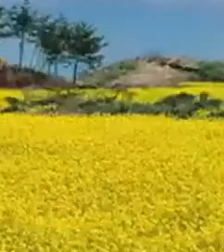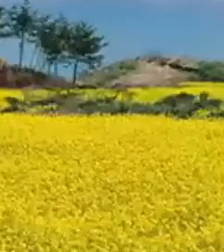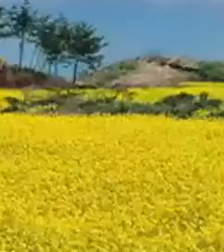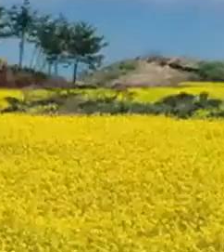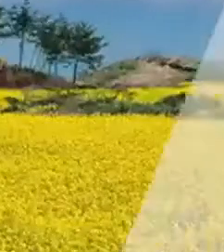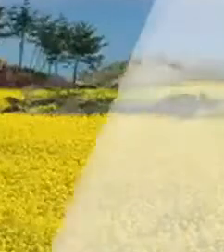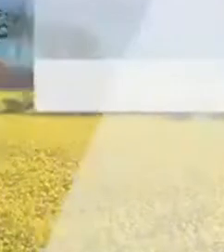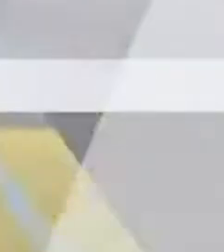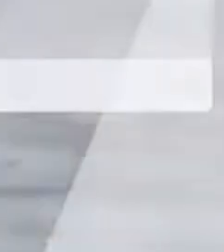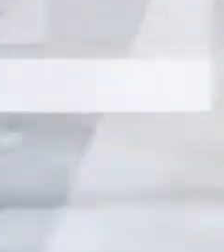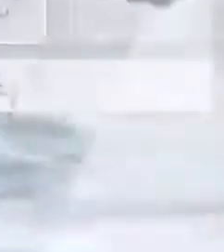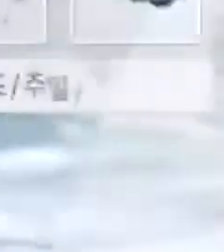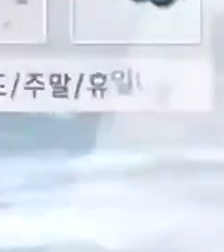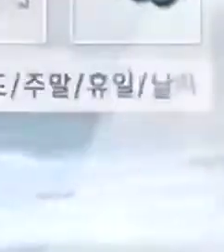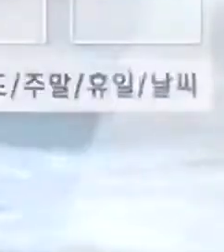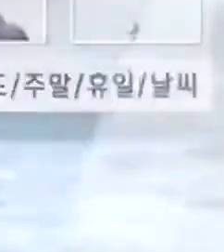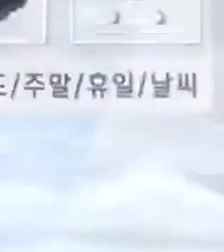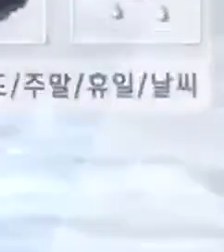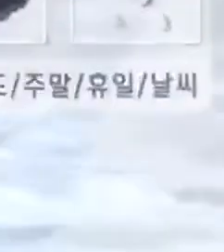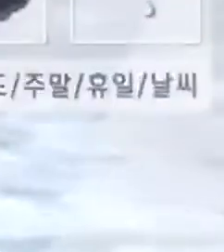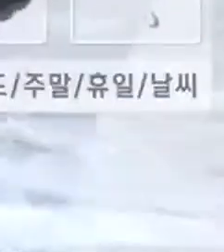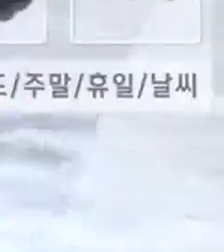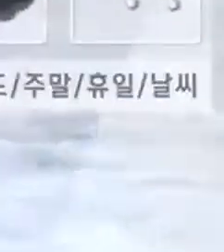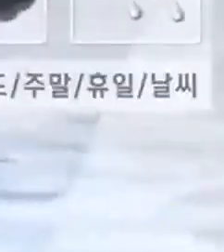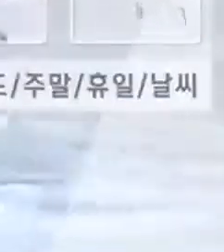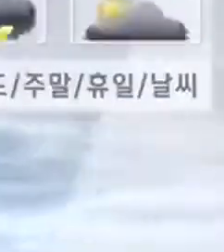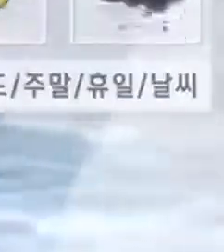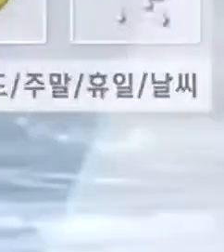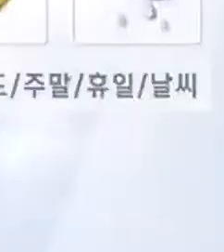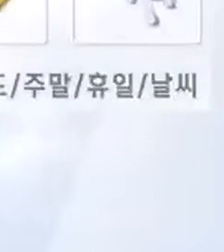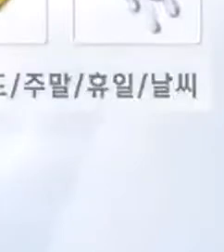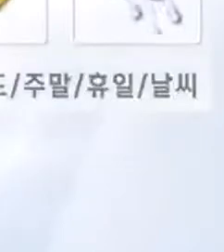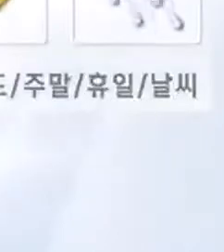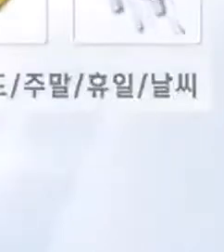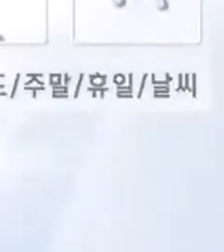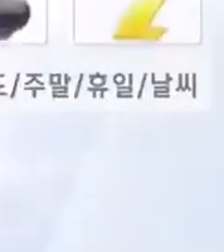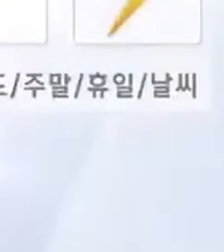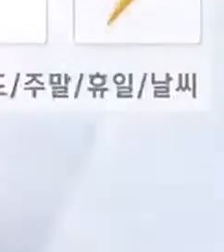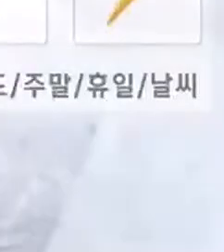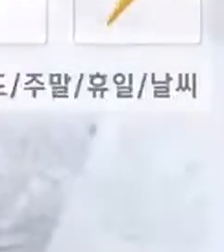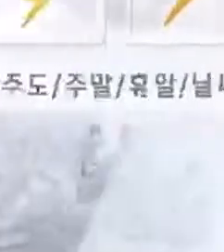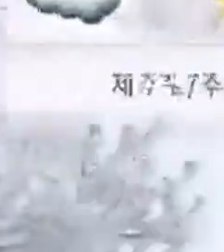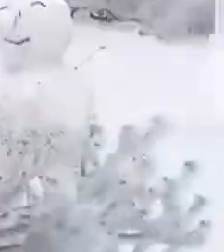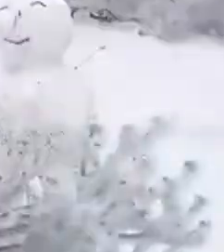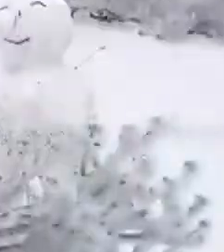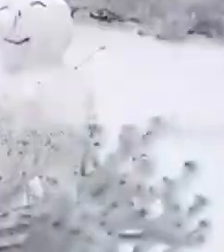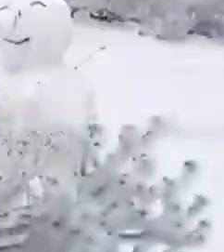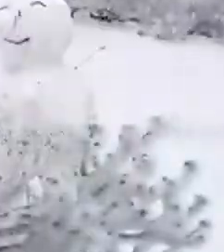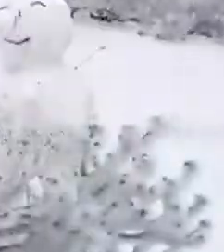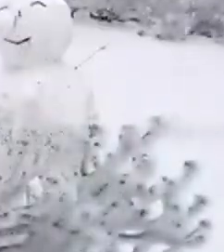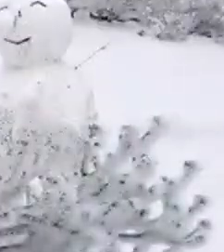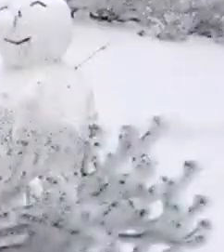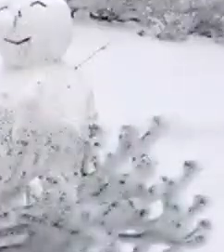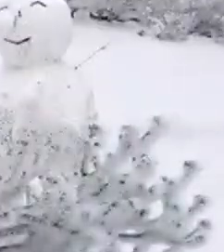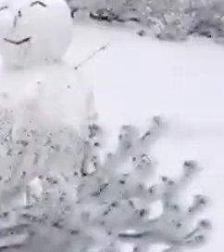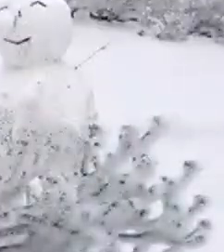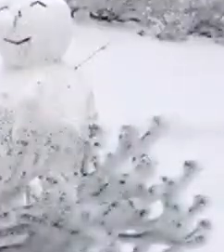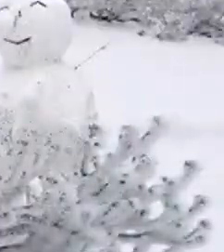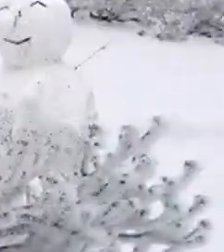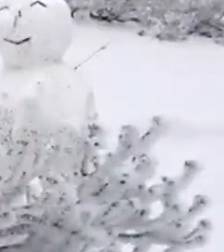으 으 으 으 아 으